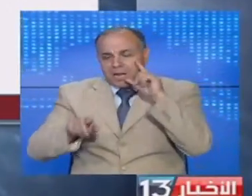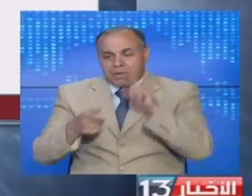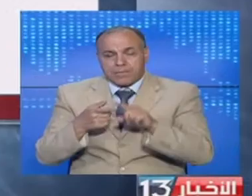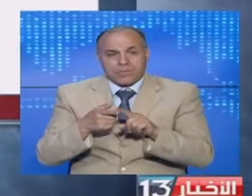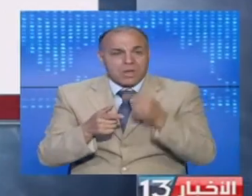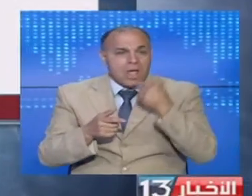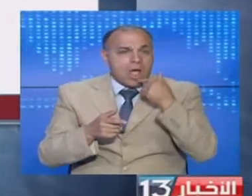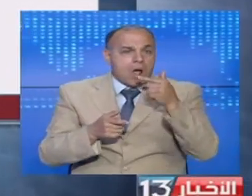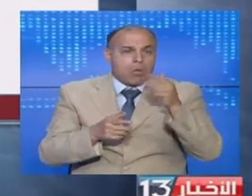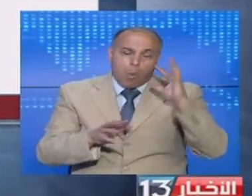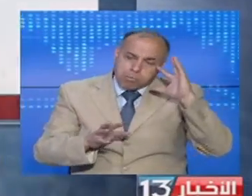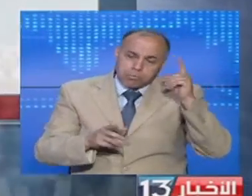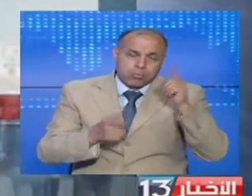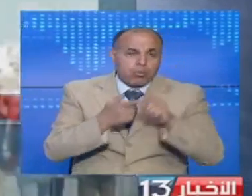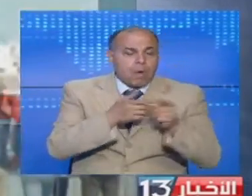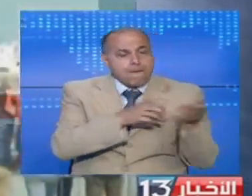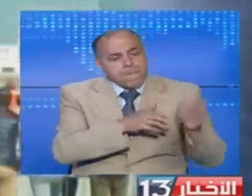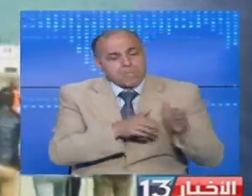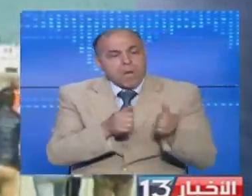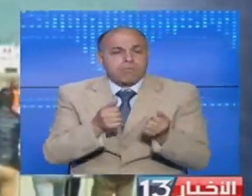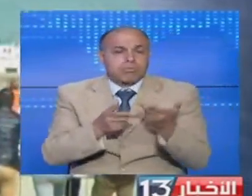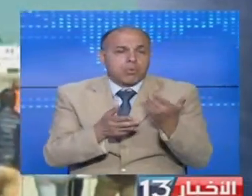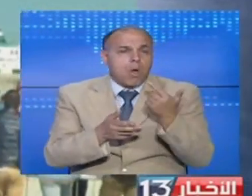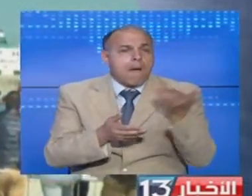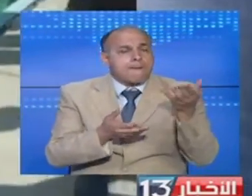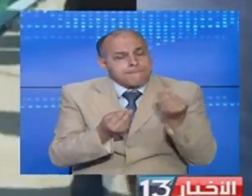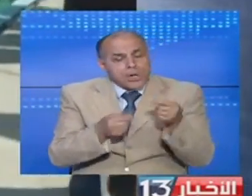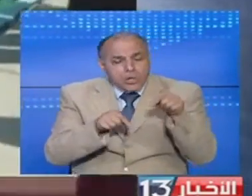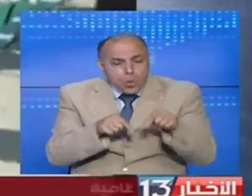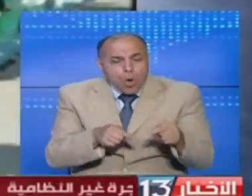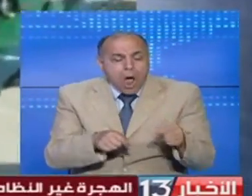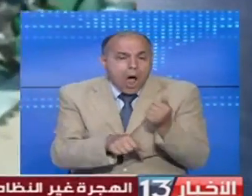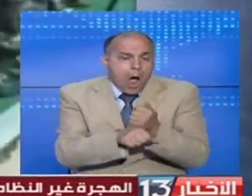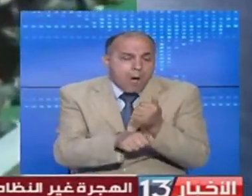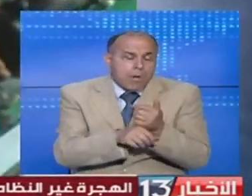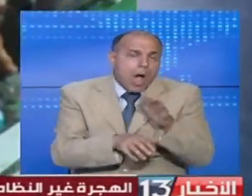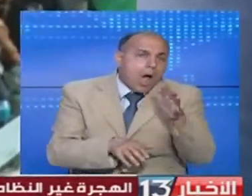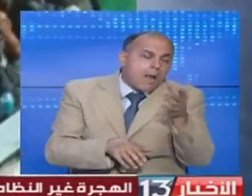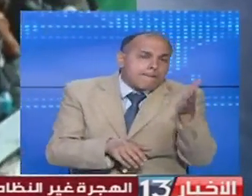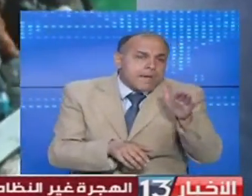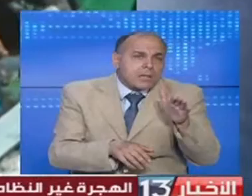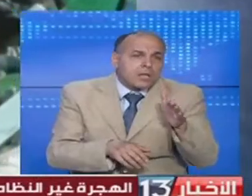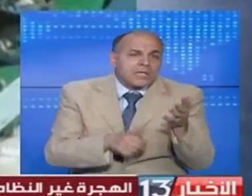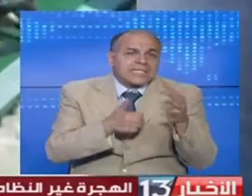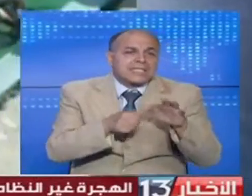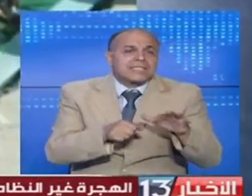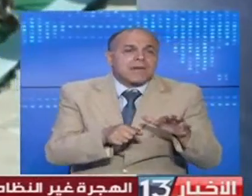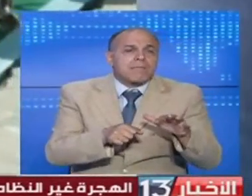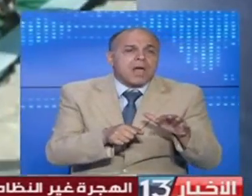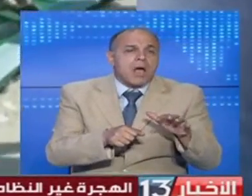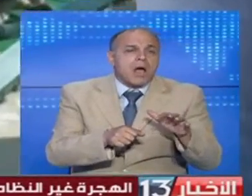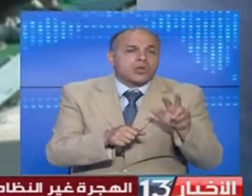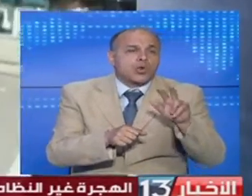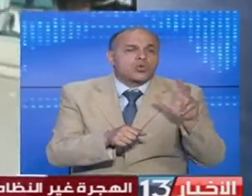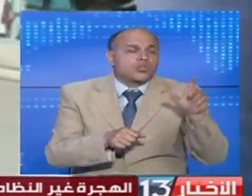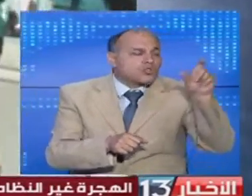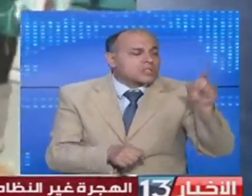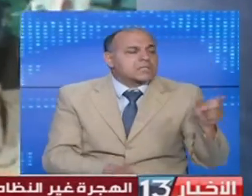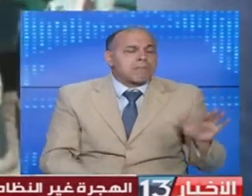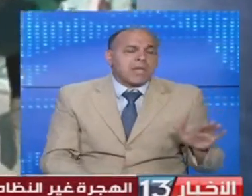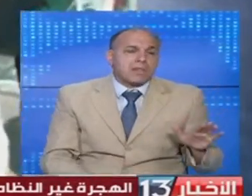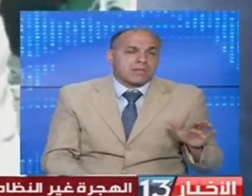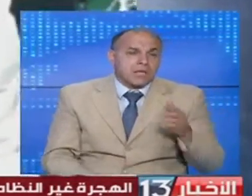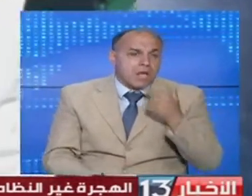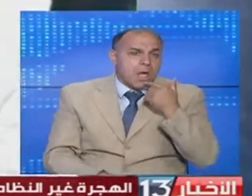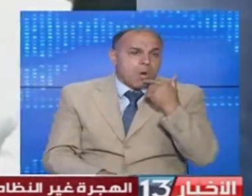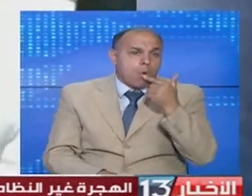وقد ارتفعت معدلات الوفاه وتوفي حتى الان هذا العام لا يقل عن ستمائه واثنين وثلاثين مهاجر ان